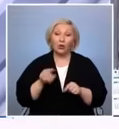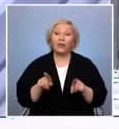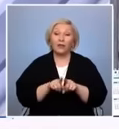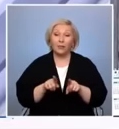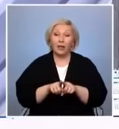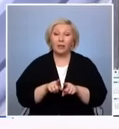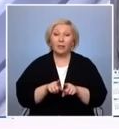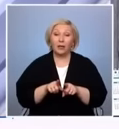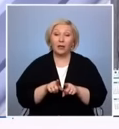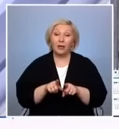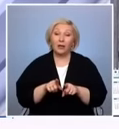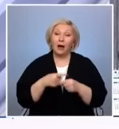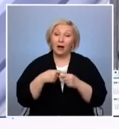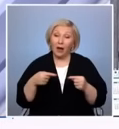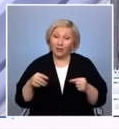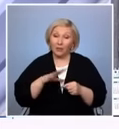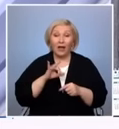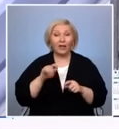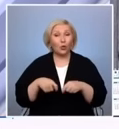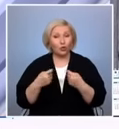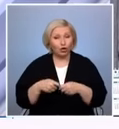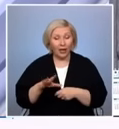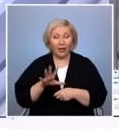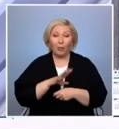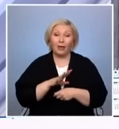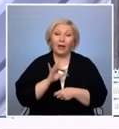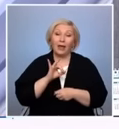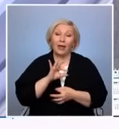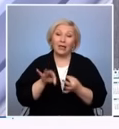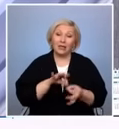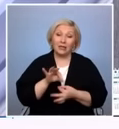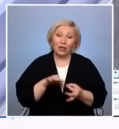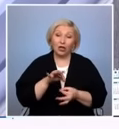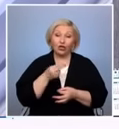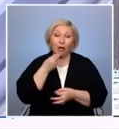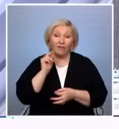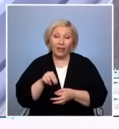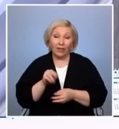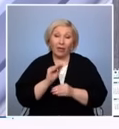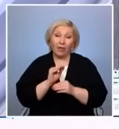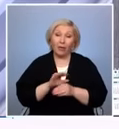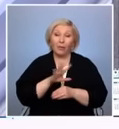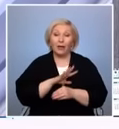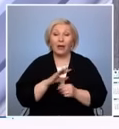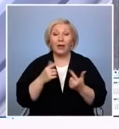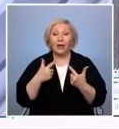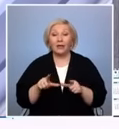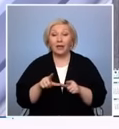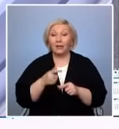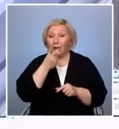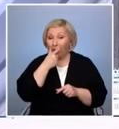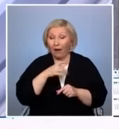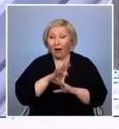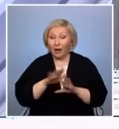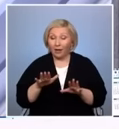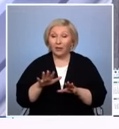нет. А еще Хабиров рассказал вообще загадочную вещь. Цитирую. «В Страсбурге, в Канаде и в США сидят